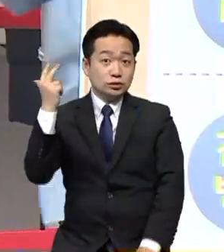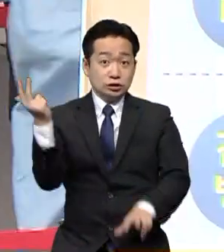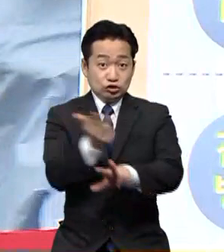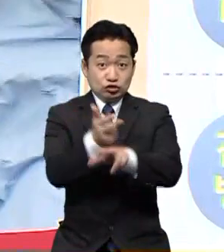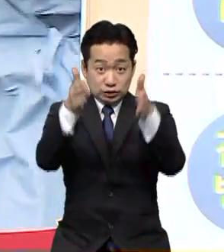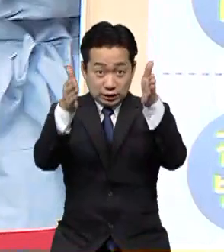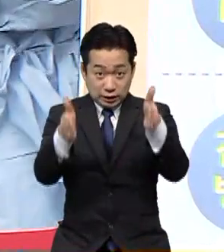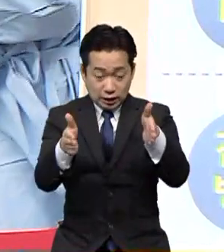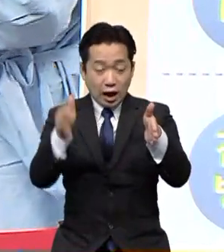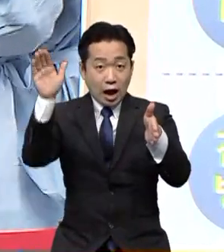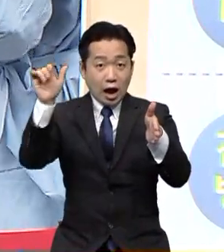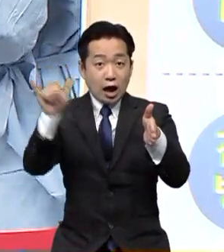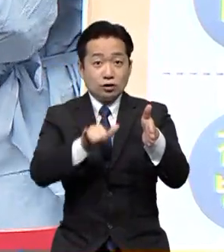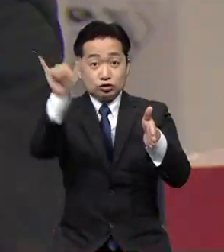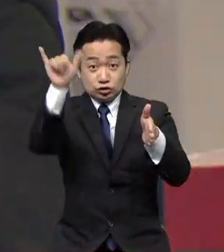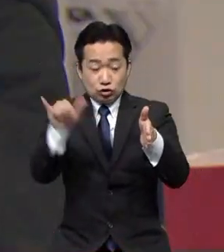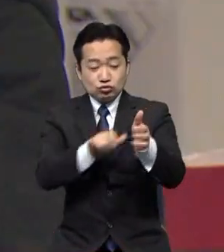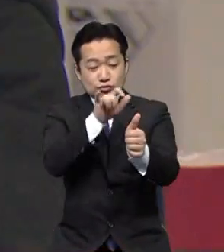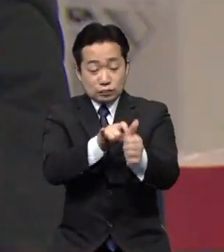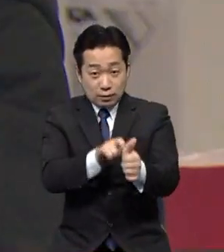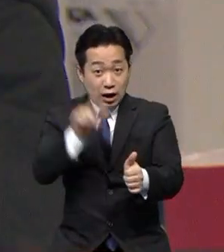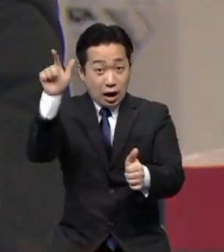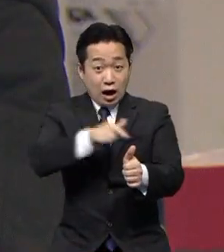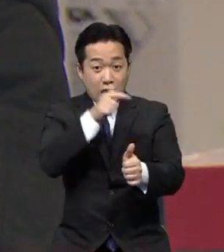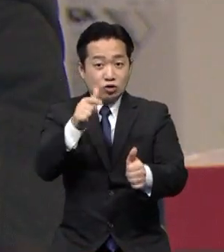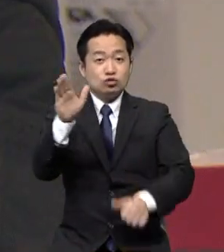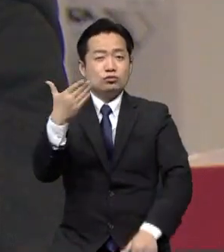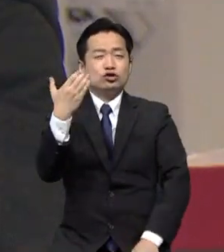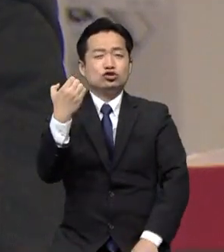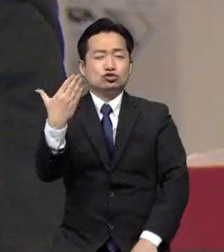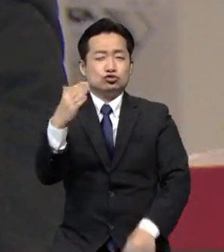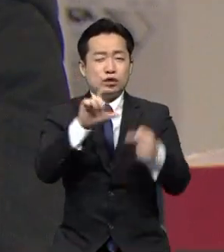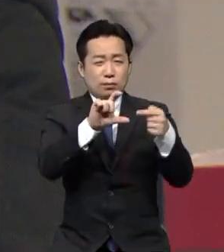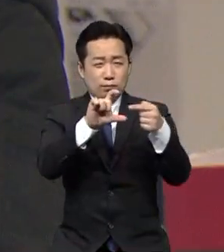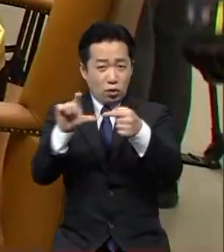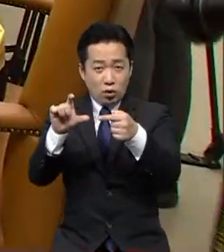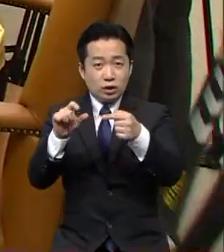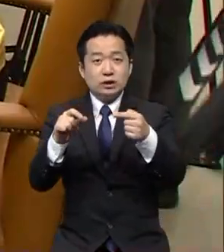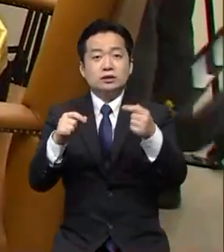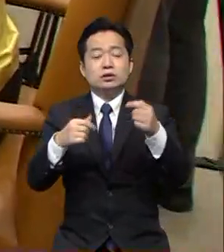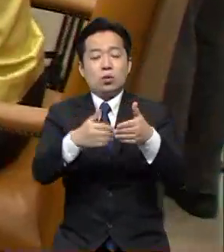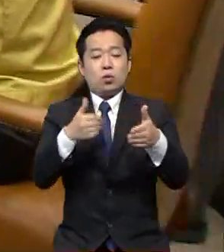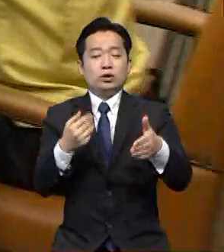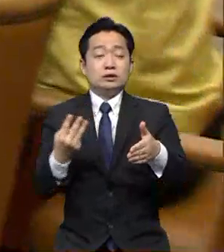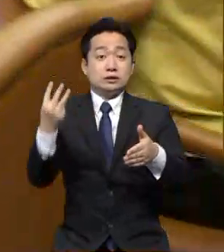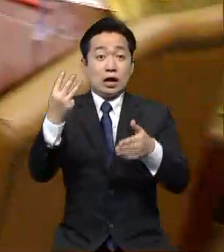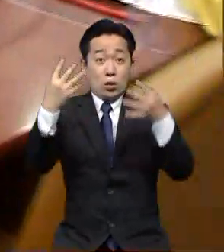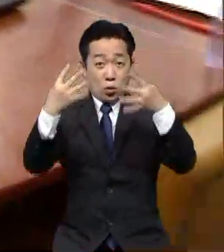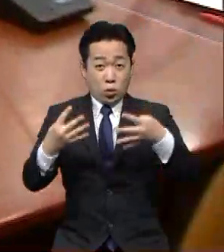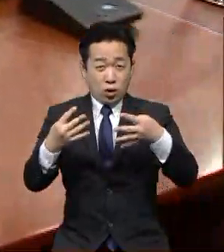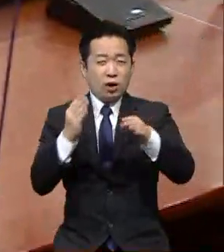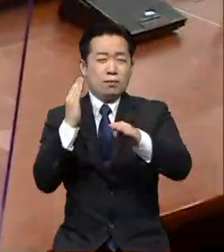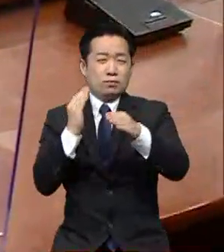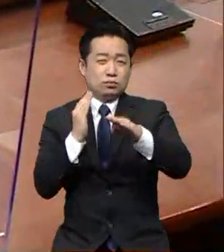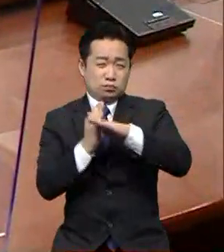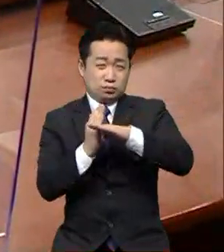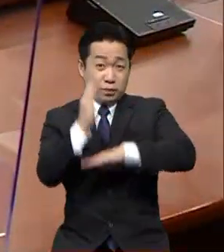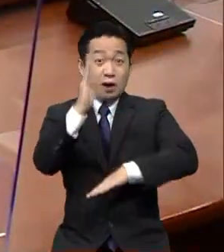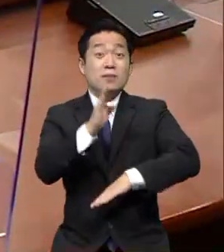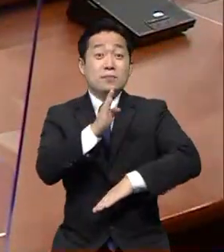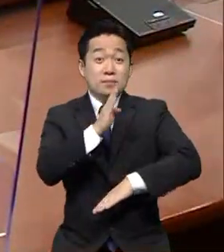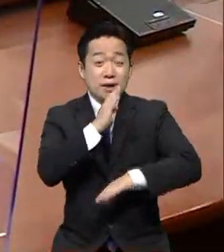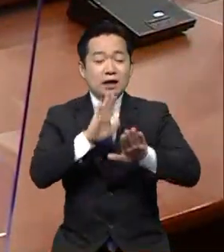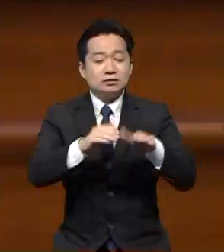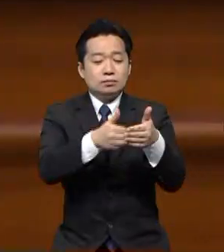국내 발생 1일 평균 확진자 수는 999명으로 사실상 3단계 격상 기준을 충족했지만 정부는 현행